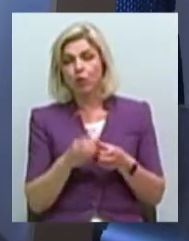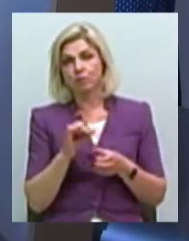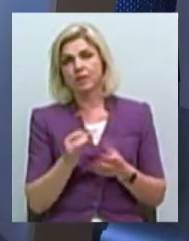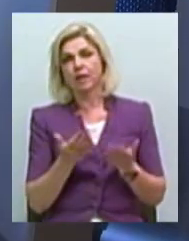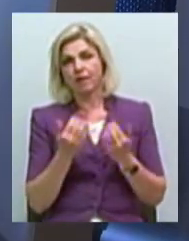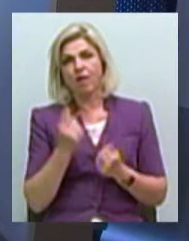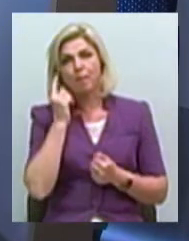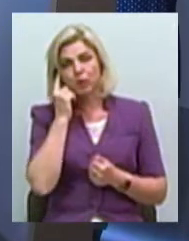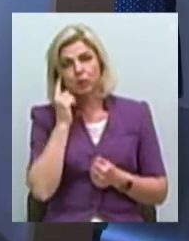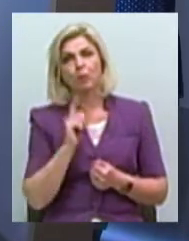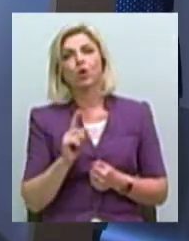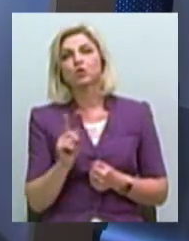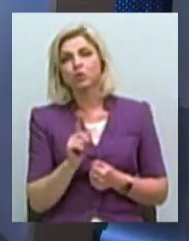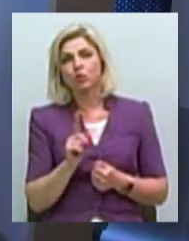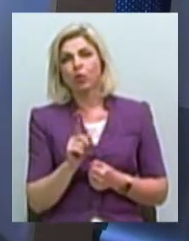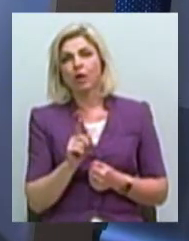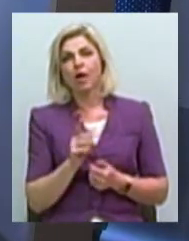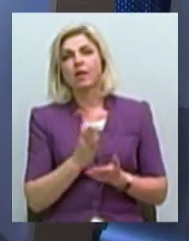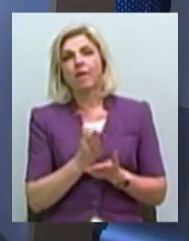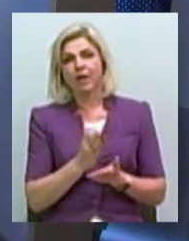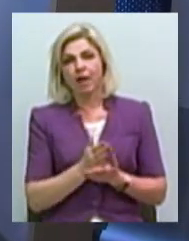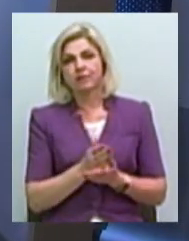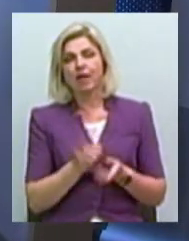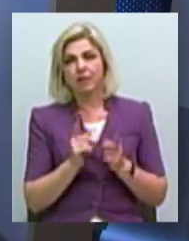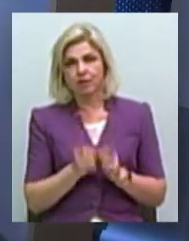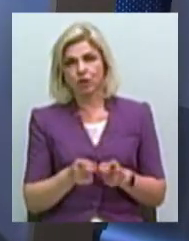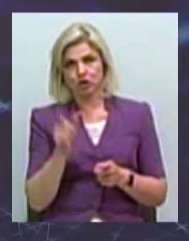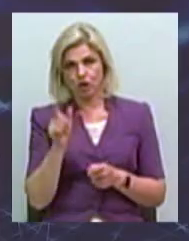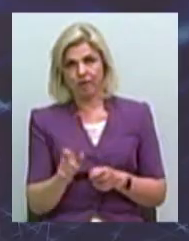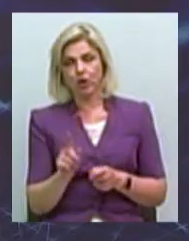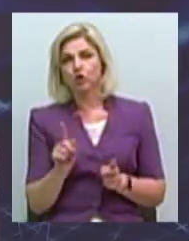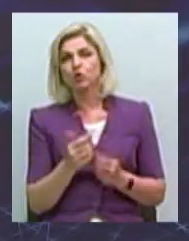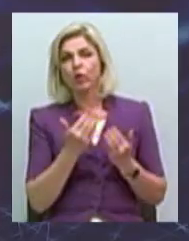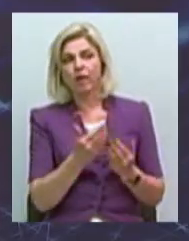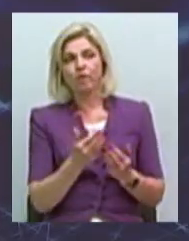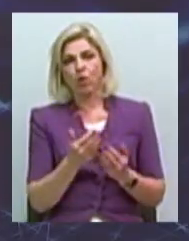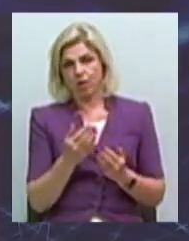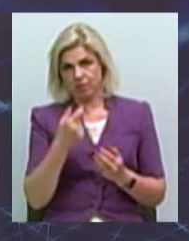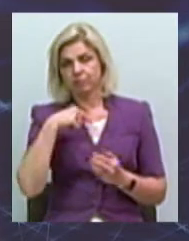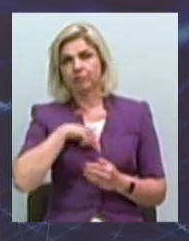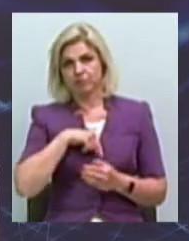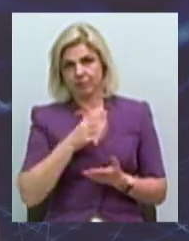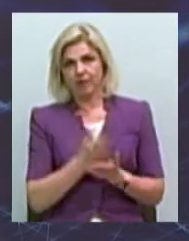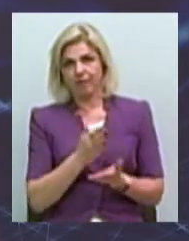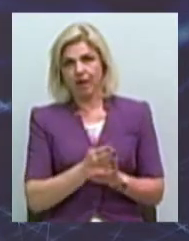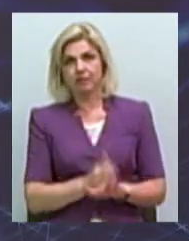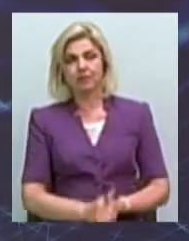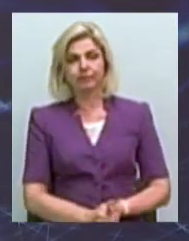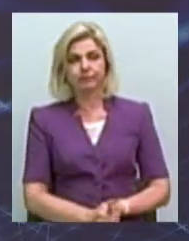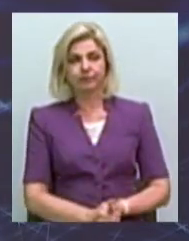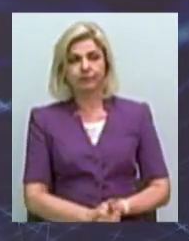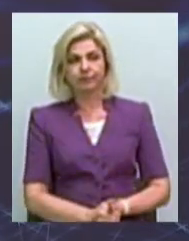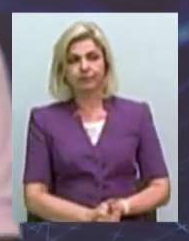подумаем, что все-таки, как говорится, является настоящий человек, что его составляющей, как говорится, является. Поэтому...